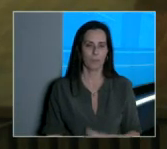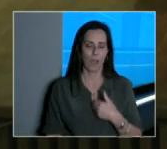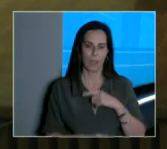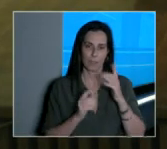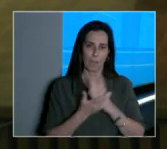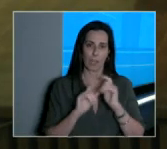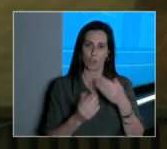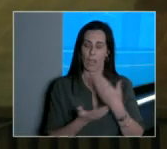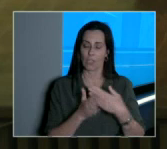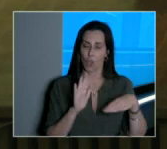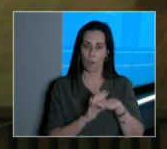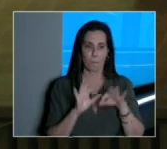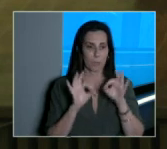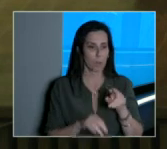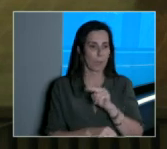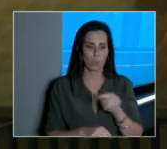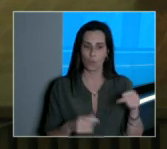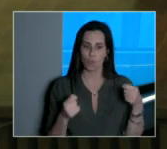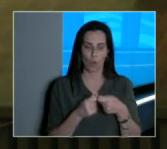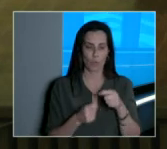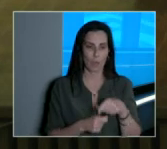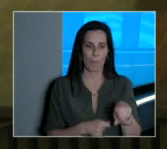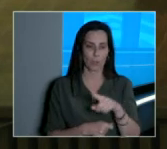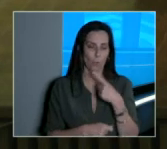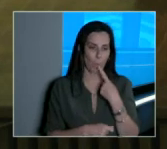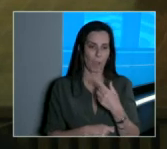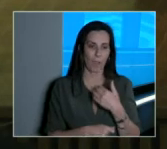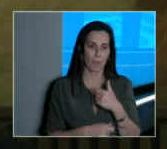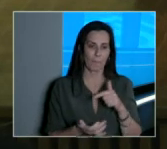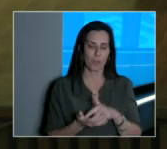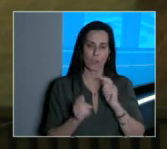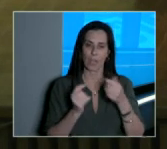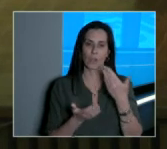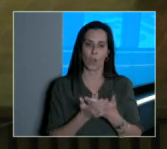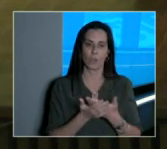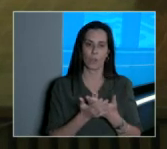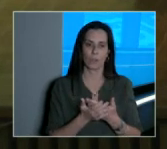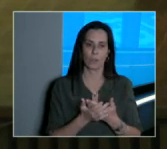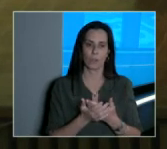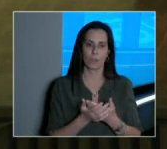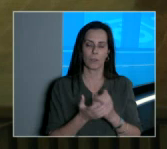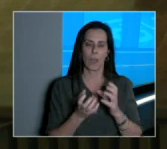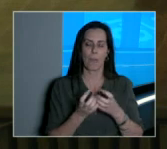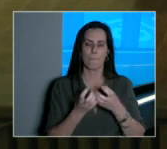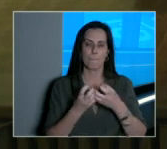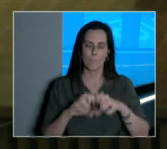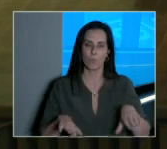הצעת חוק, בדיוק בנושאים שקשורים למה שאתם מדברים עליו, ואני הגשתי הצעת חוק לפיצול תפקיד היועץ המשפטי